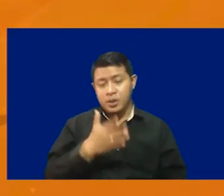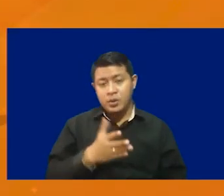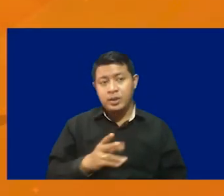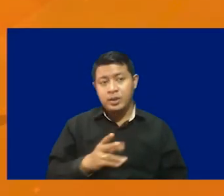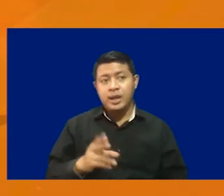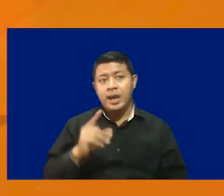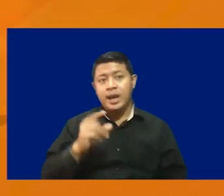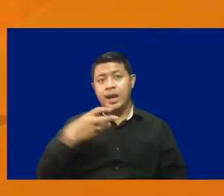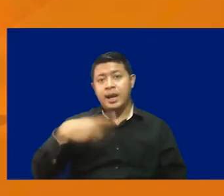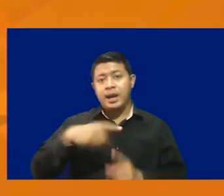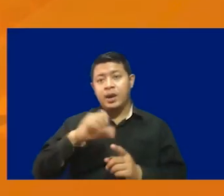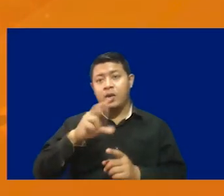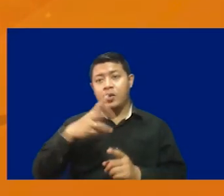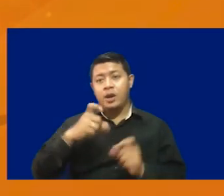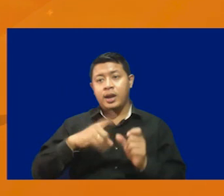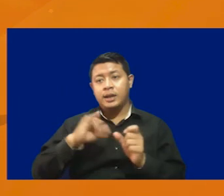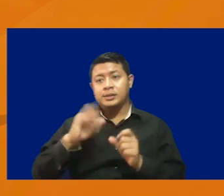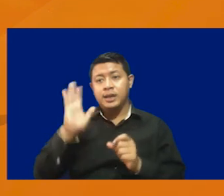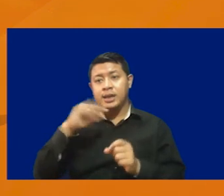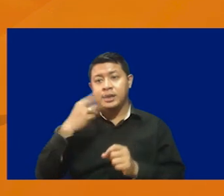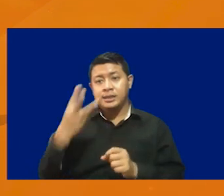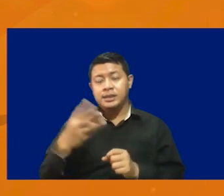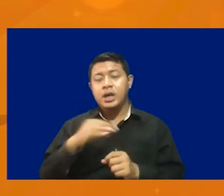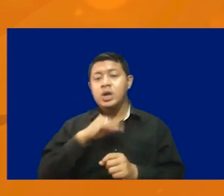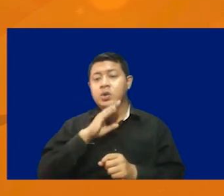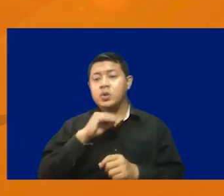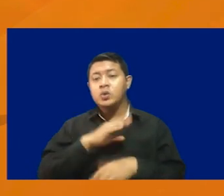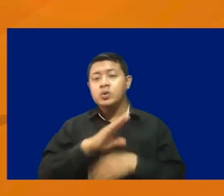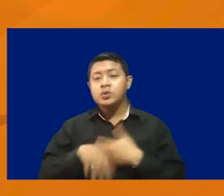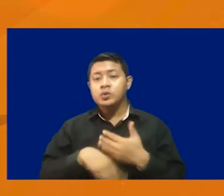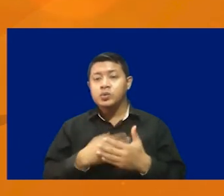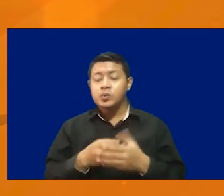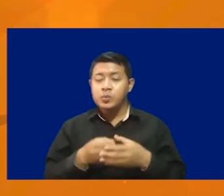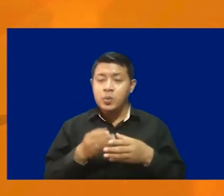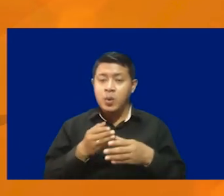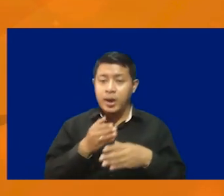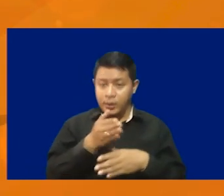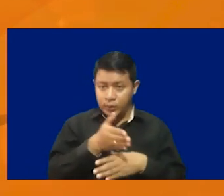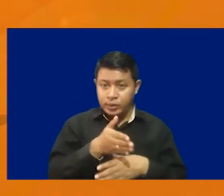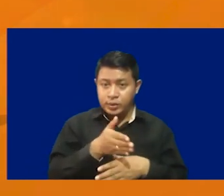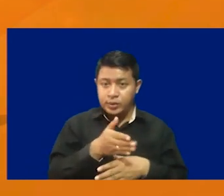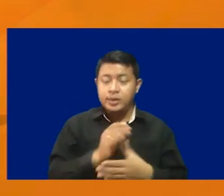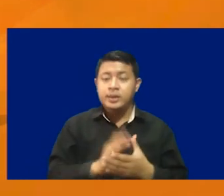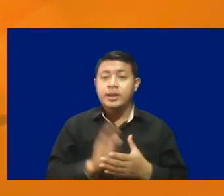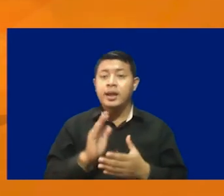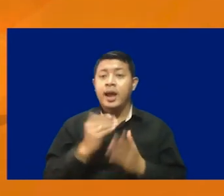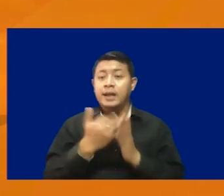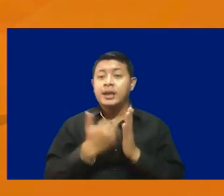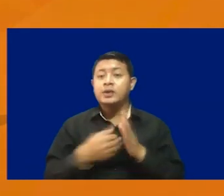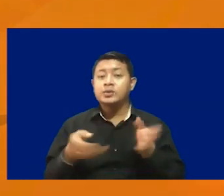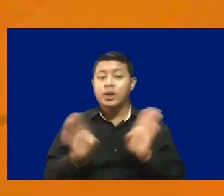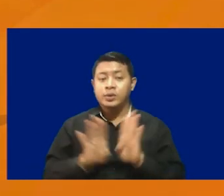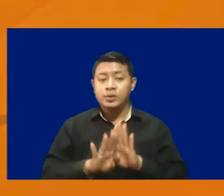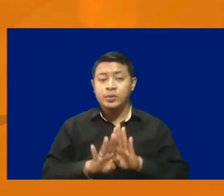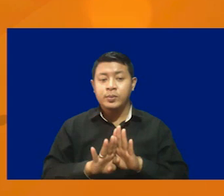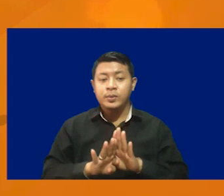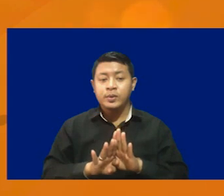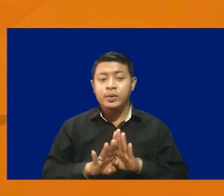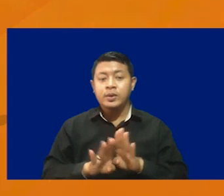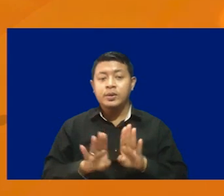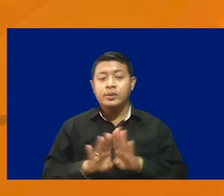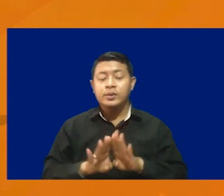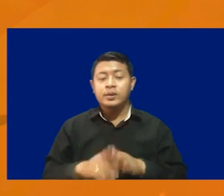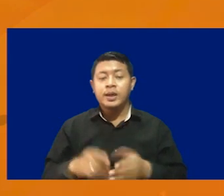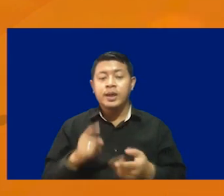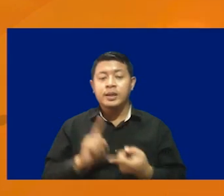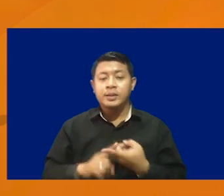saudara-saudari semua untuk tetap join di acara rekoleksi hari ketiga. Ditunggu semua partisipasinya, dan acara hari